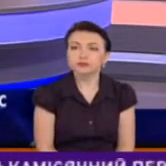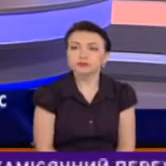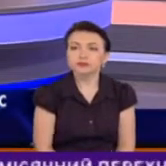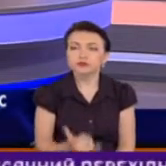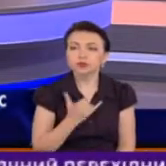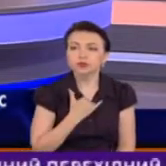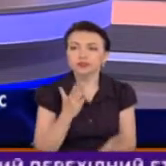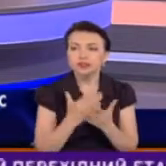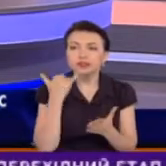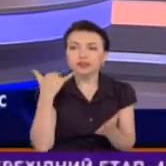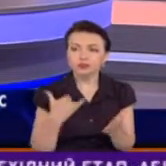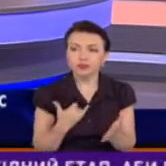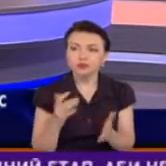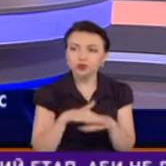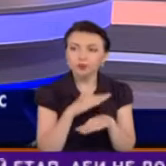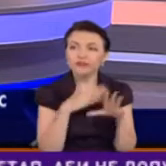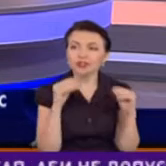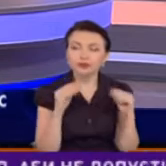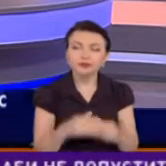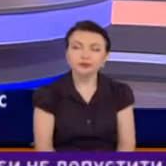є телефонний дзвінок. Алло, добрий вечір.